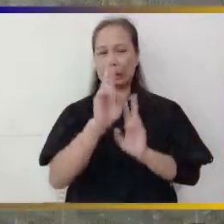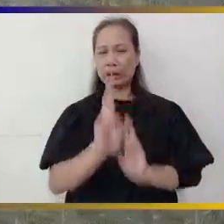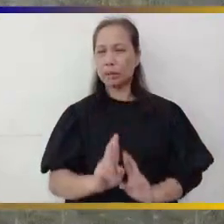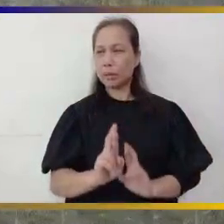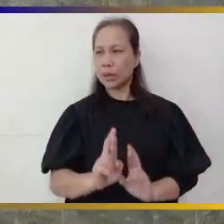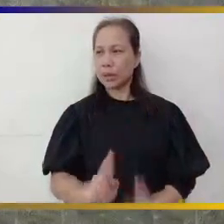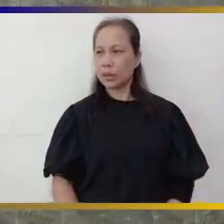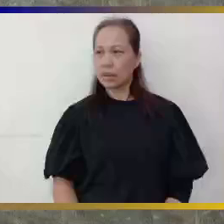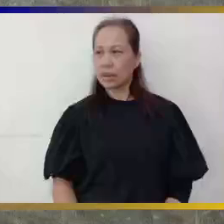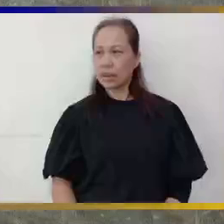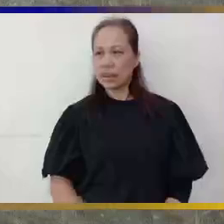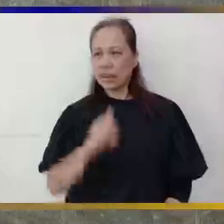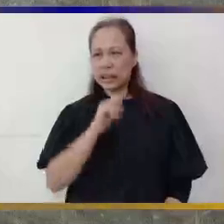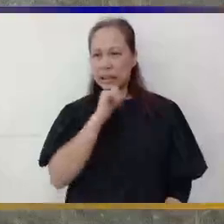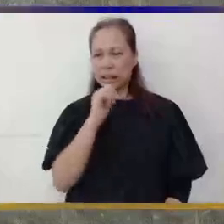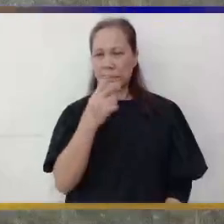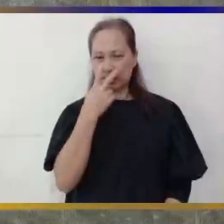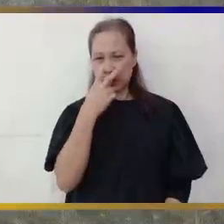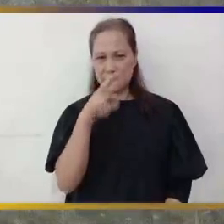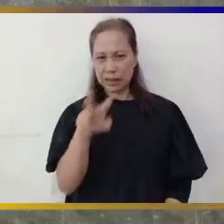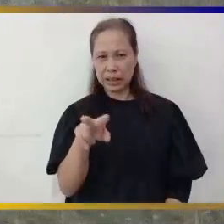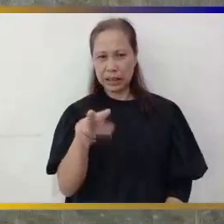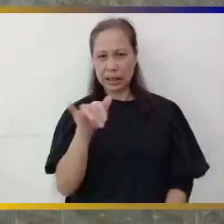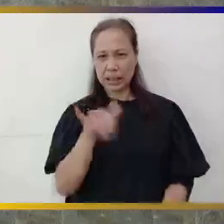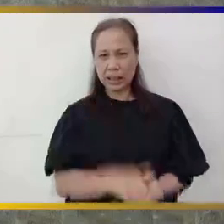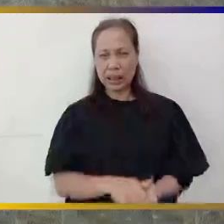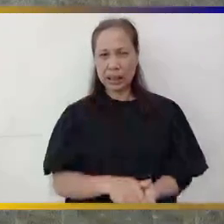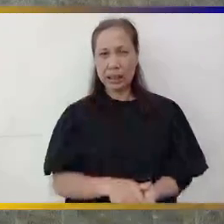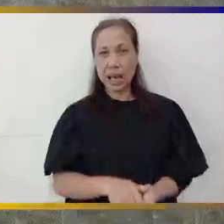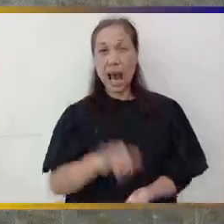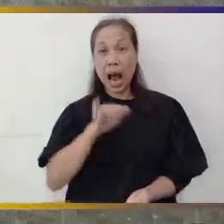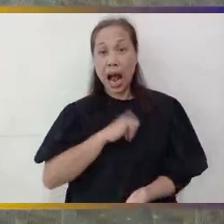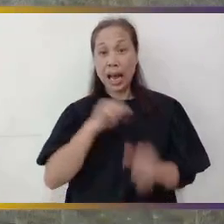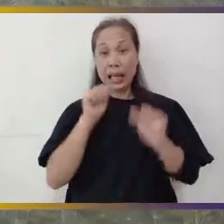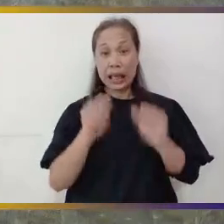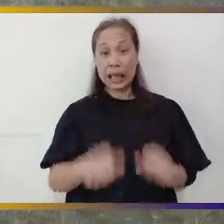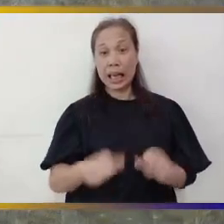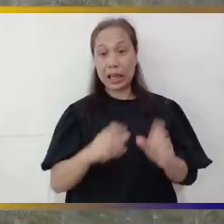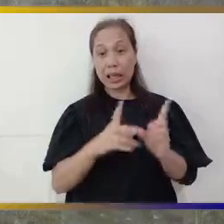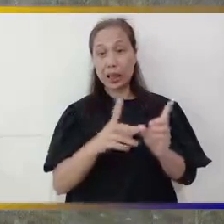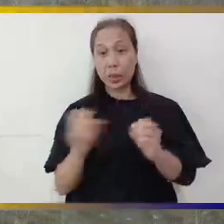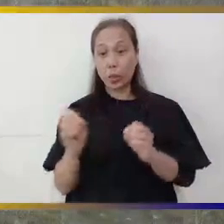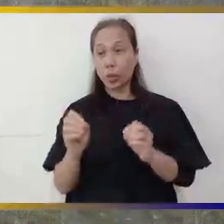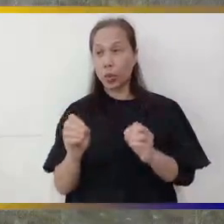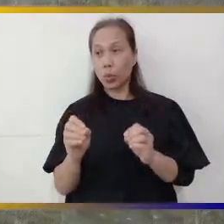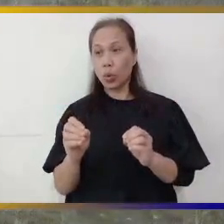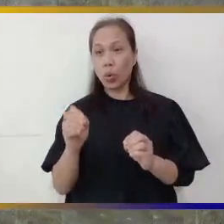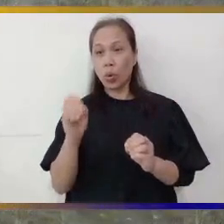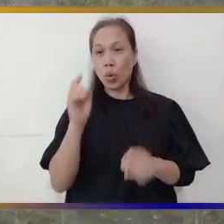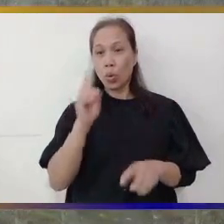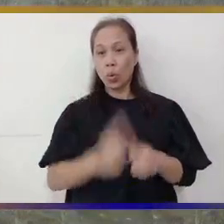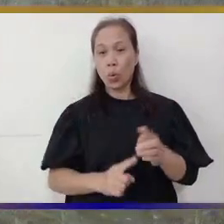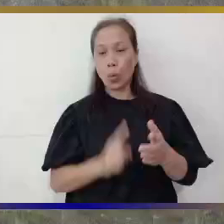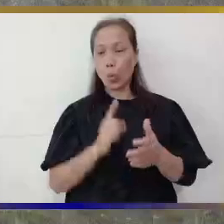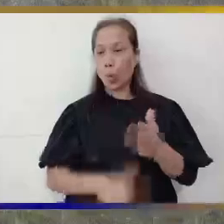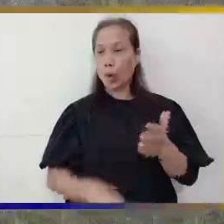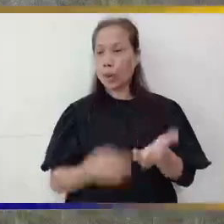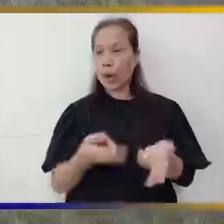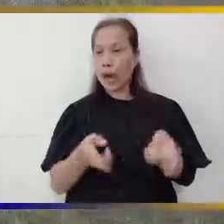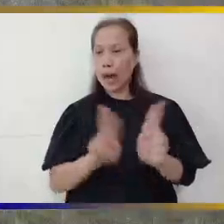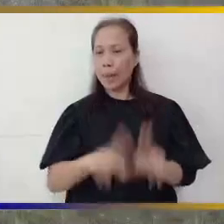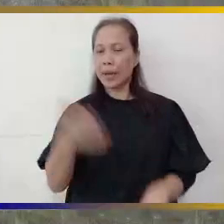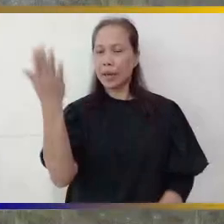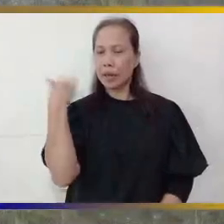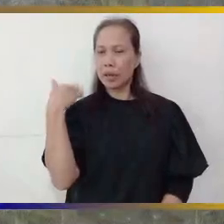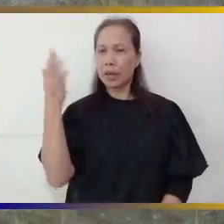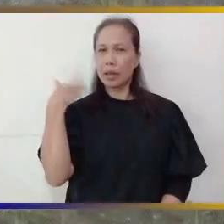hindi niyo na makita na pwede kong gawin ang nangyari sa inyo uli Pwede kayong Ibalik sa captivity pwede akong magpadala rito